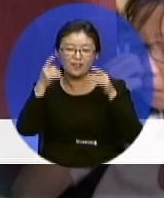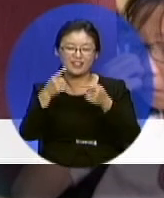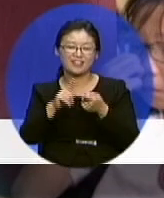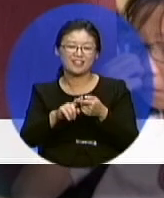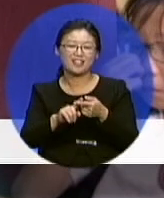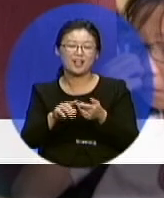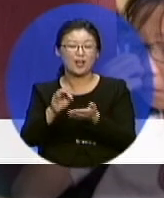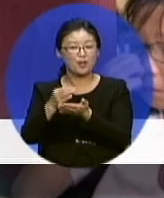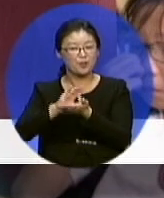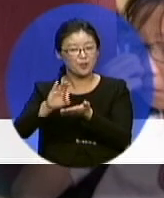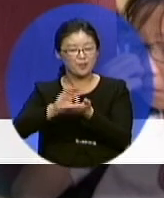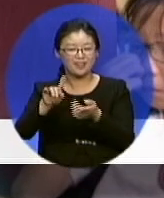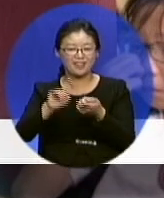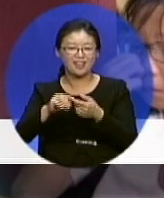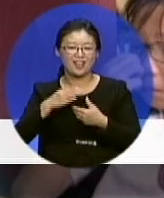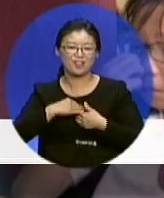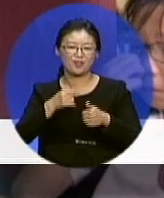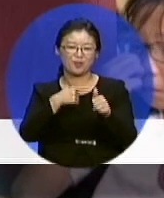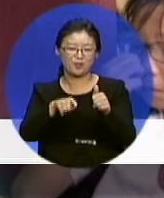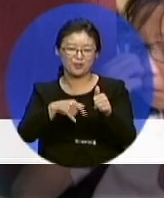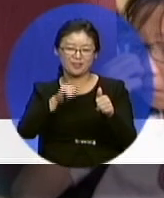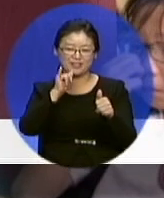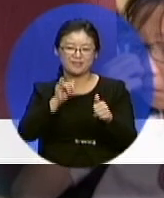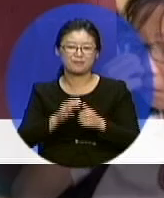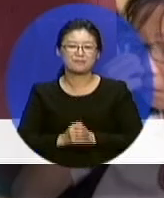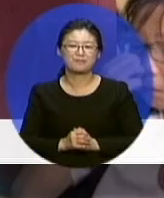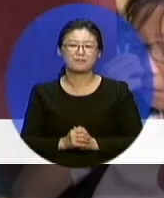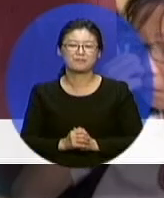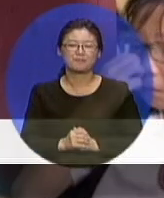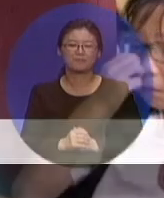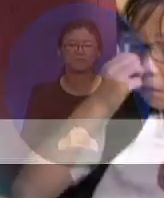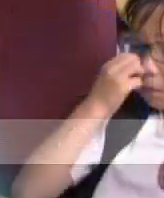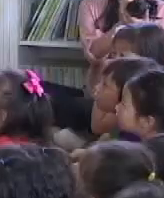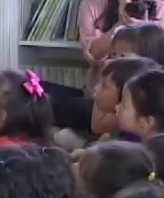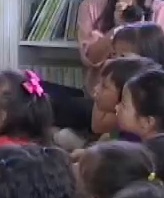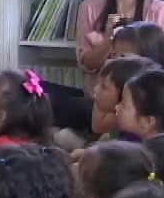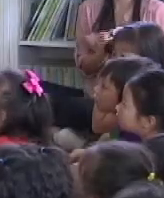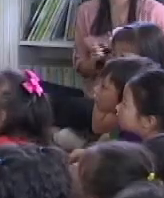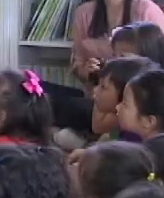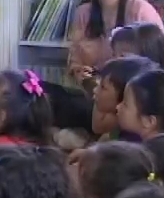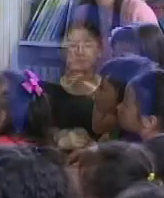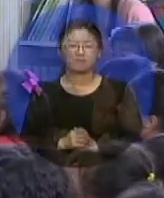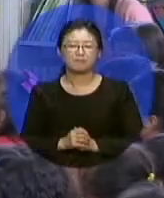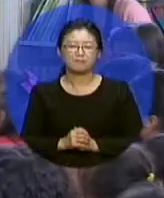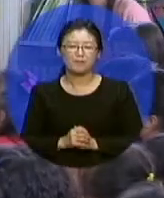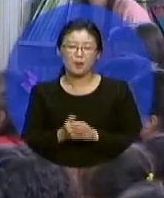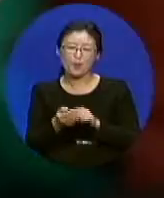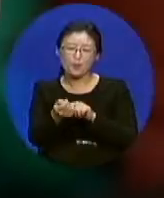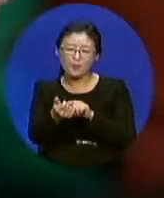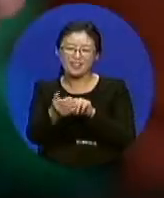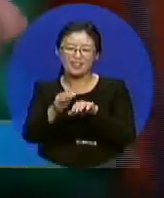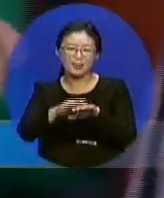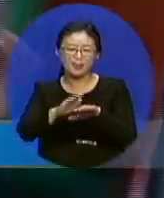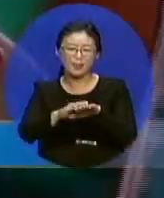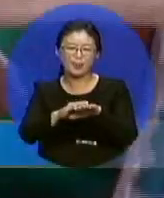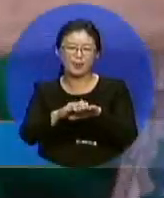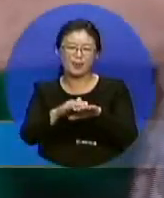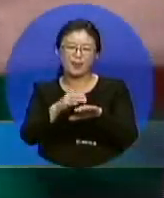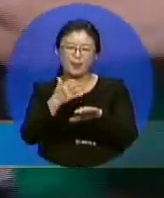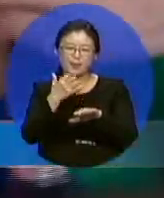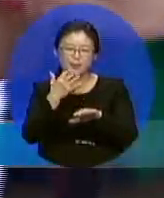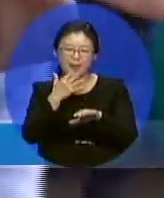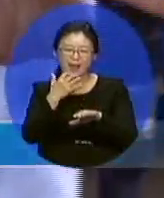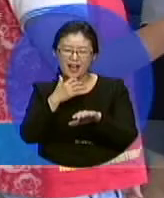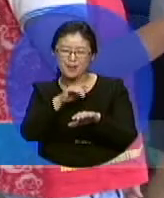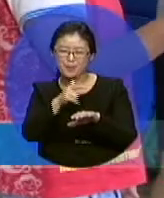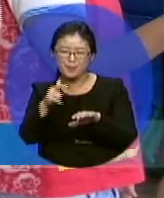소비생활 안전교육을 실시하고 있습니다. 경기도청 최지영 기자입니다. 고사리 손에 형형색색의 껌이 쥐어져